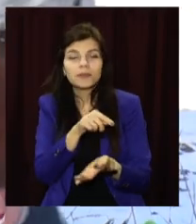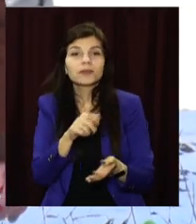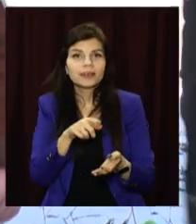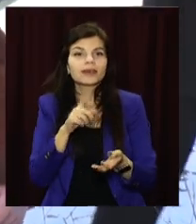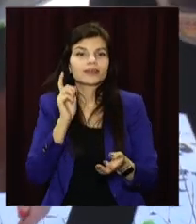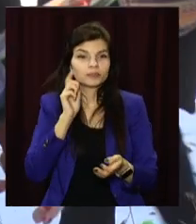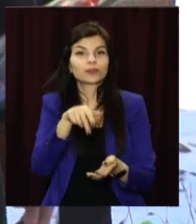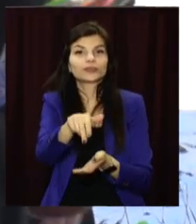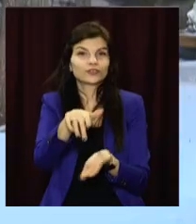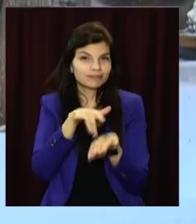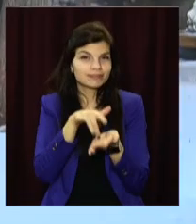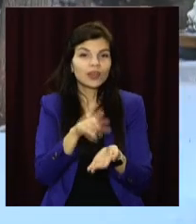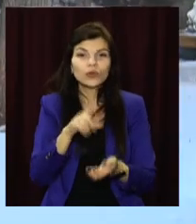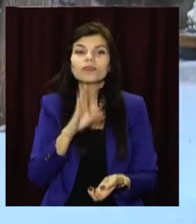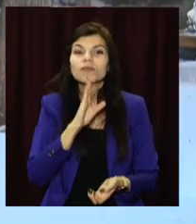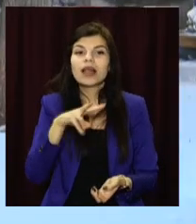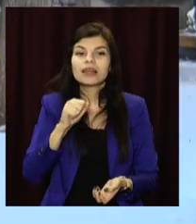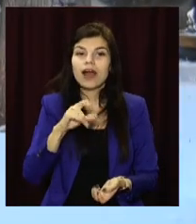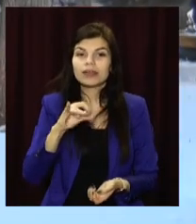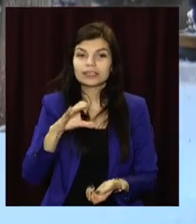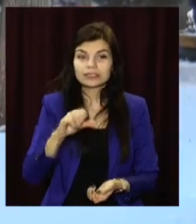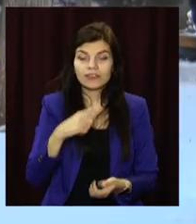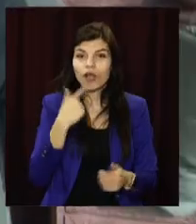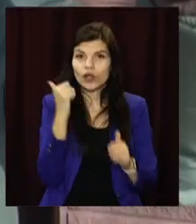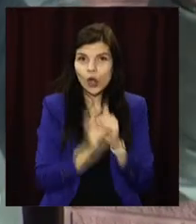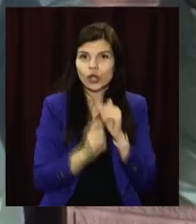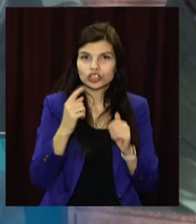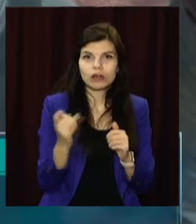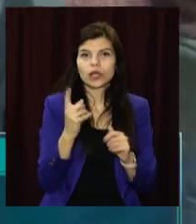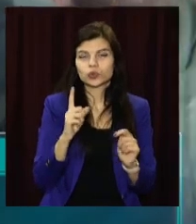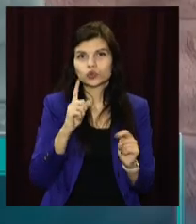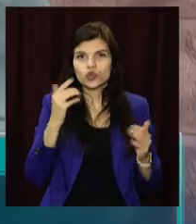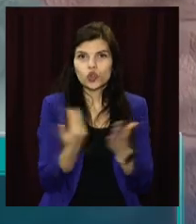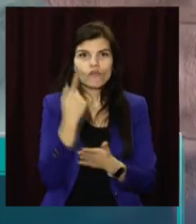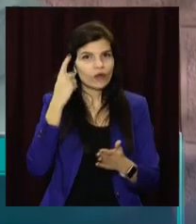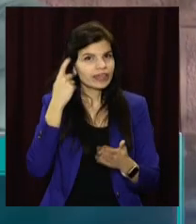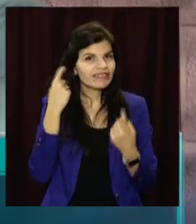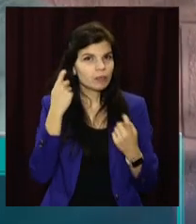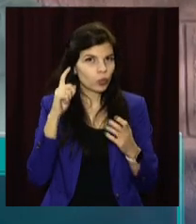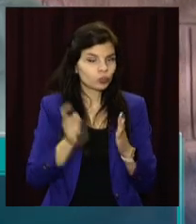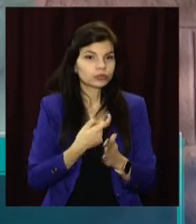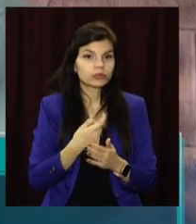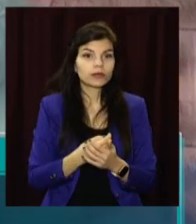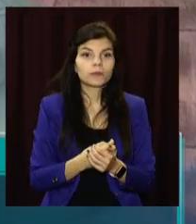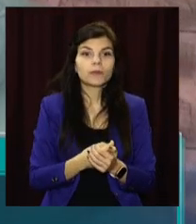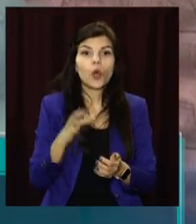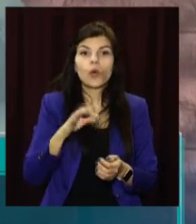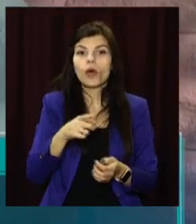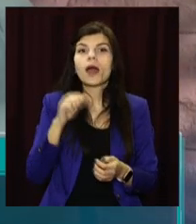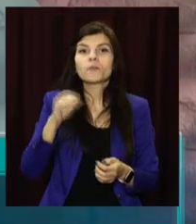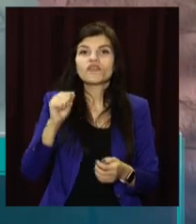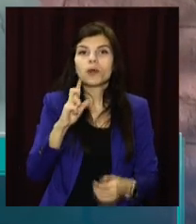і Лариса, але все одно, каже, кожного разу дізнається щось нове. Про півну Бате мені було дуже цікаво. Ну,